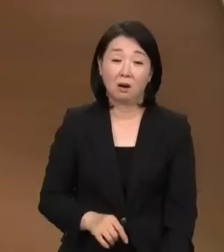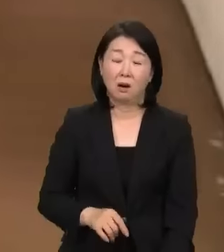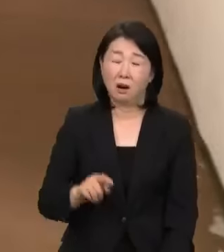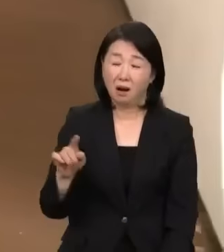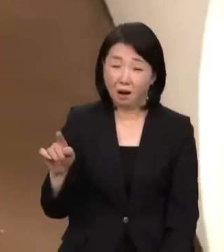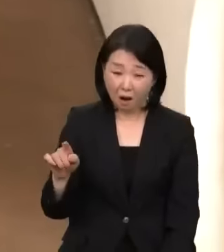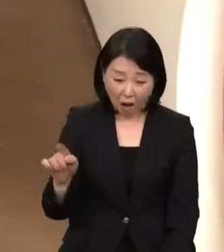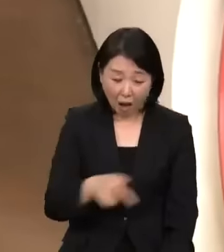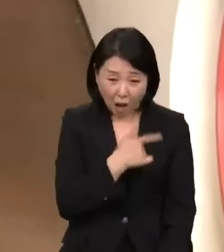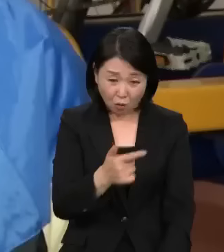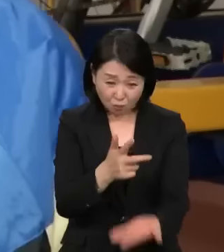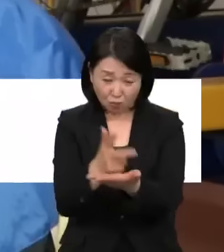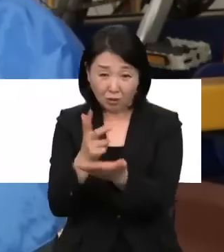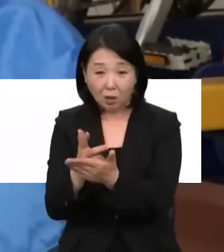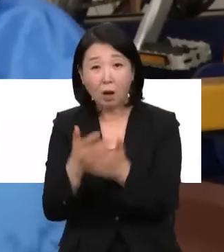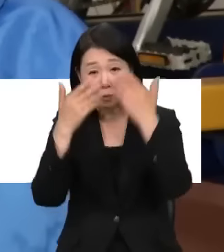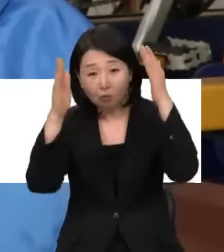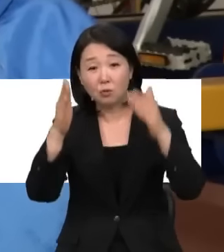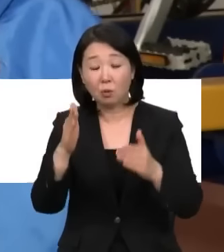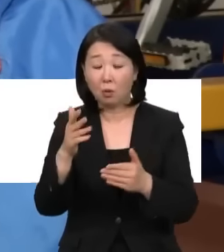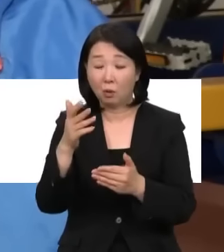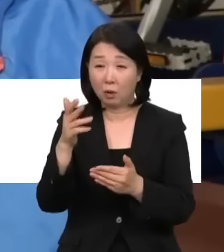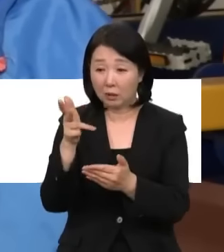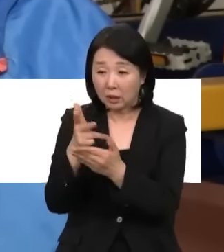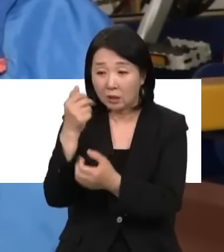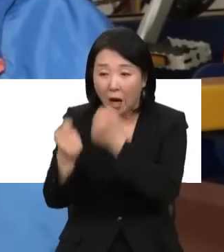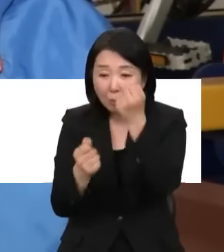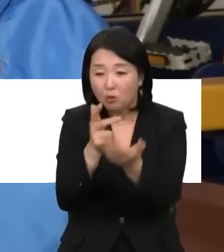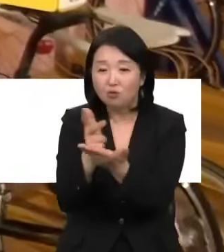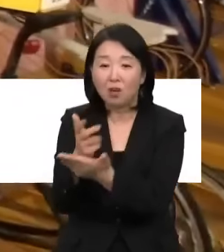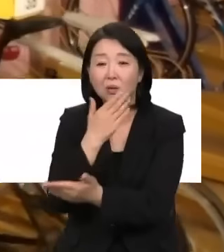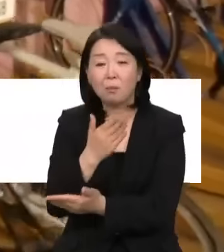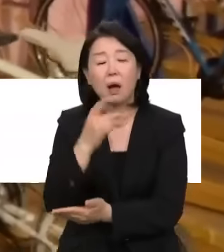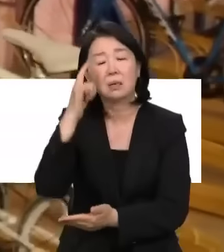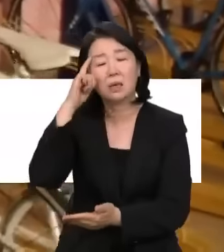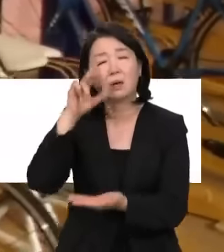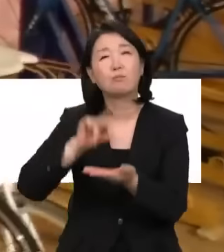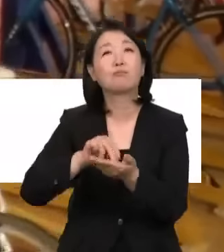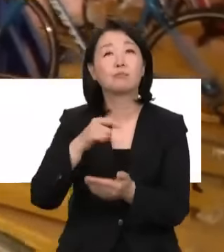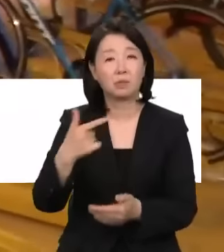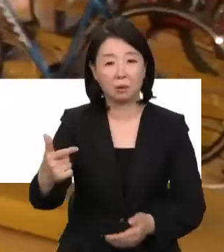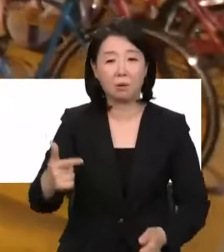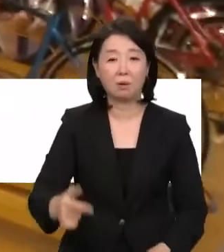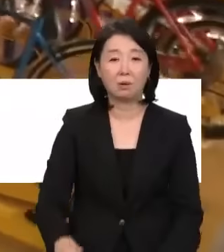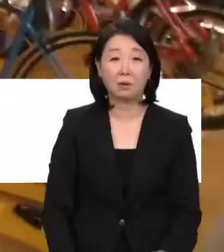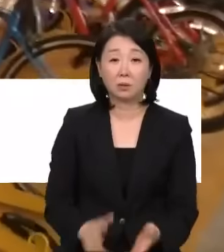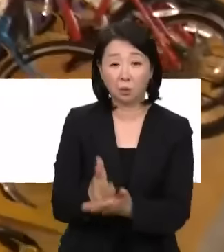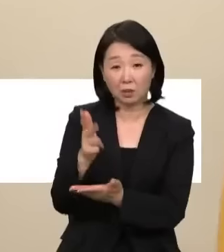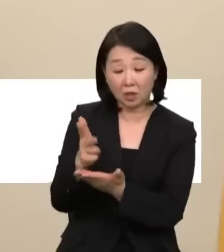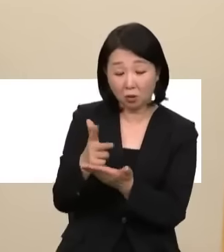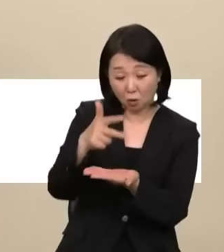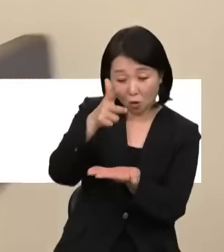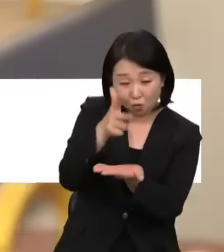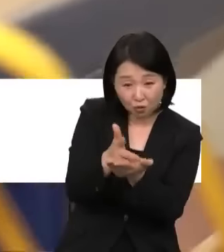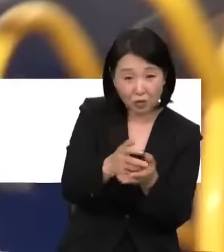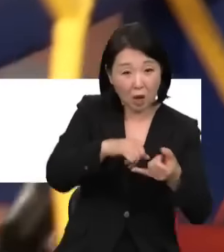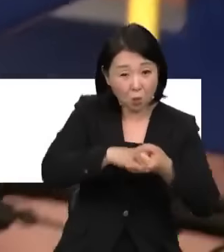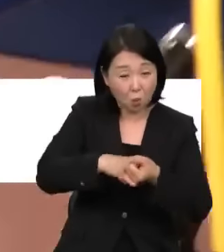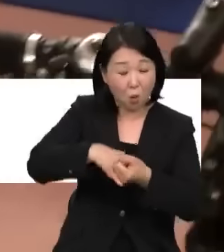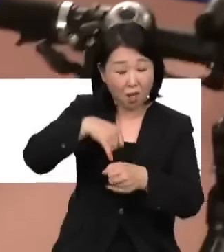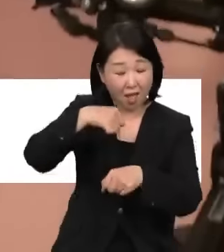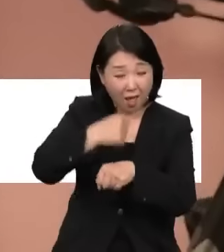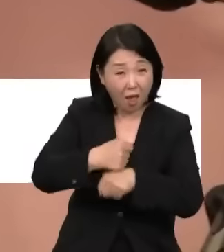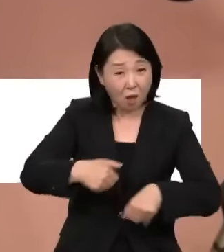들지 않습니다. 자전거는 아무데나 주차해도 된다는 인식의 문제인 것 같아요. 자전거를 주차장에다 꼭 주차를 해야